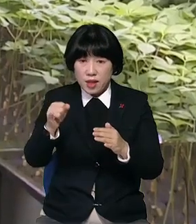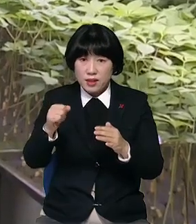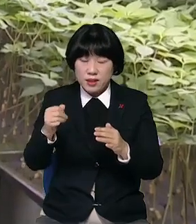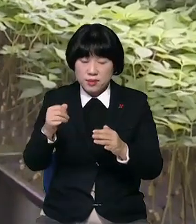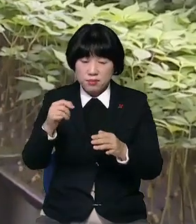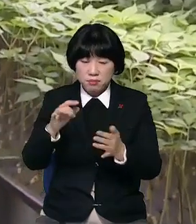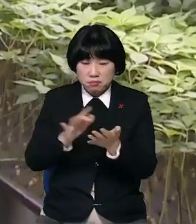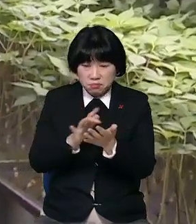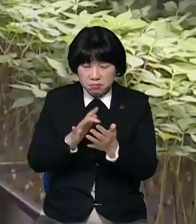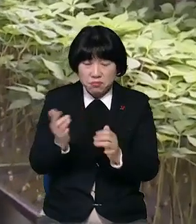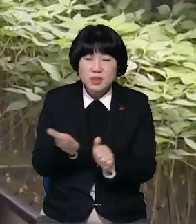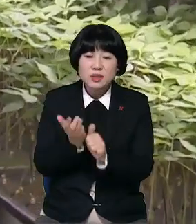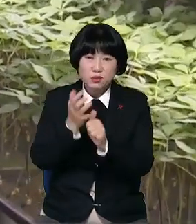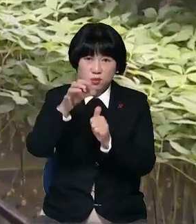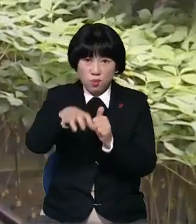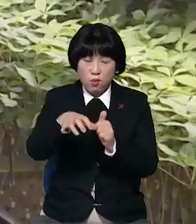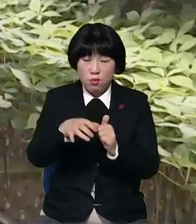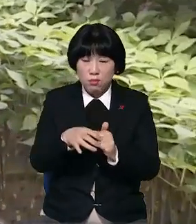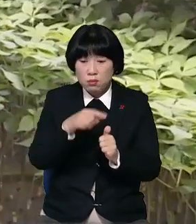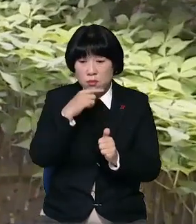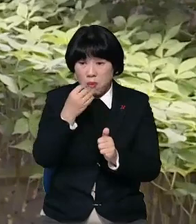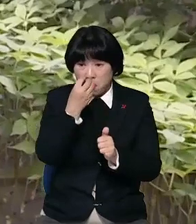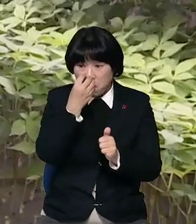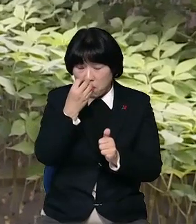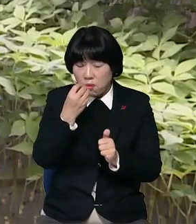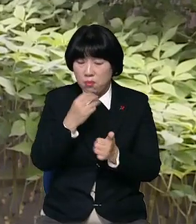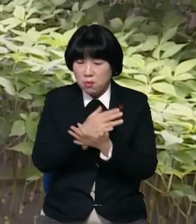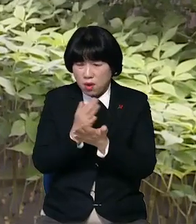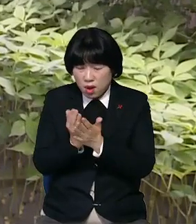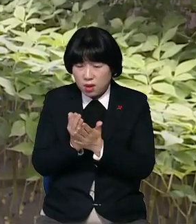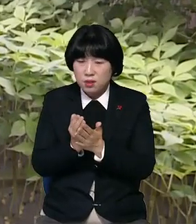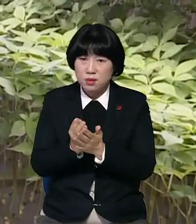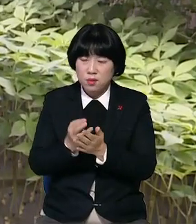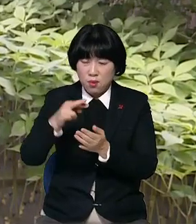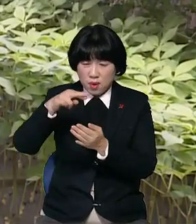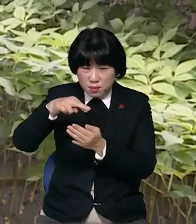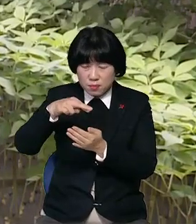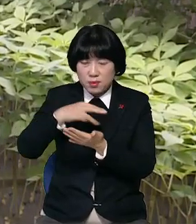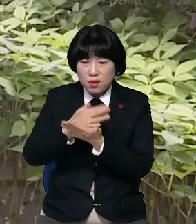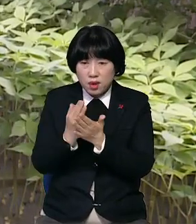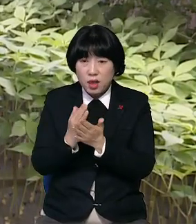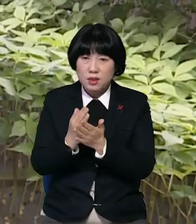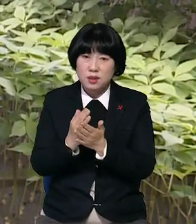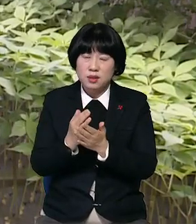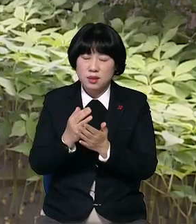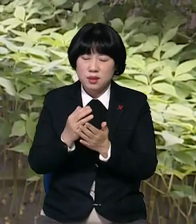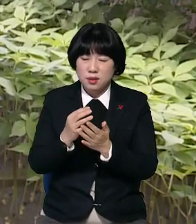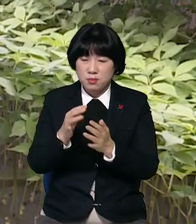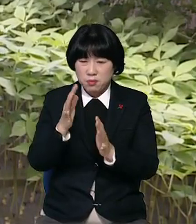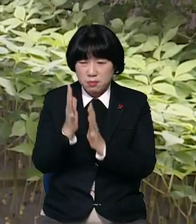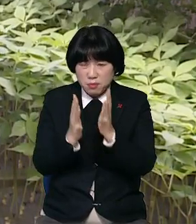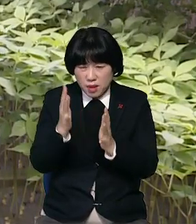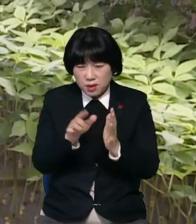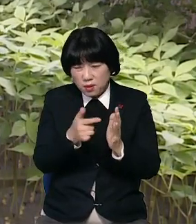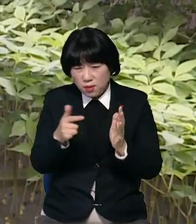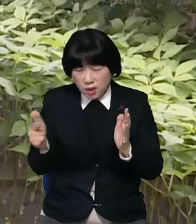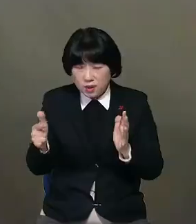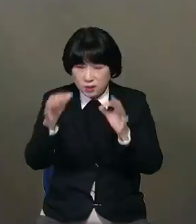이곳 AI 스마트팜에서는 딸기뿐만 아니라 새싹 인삼과 로메인 등 다양한 농작물을 만나볼 수